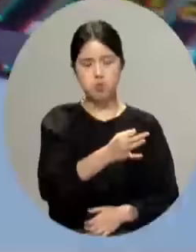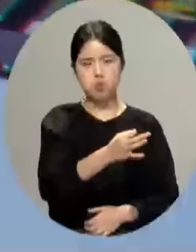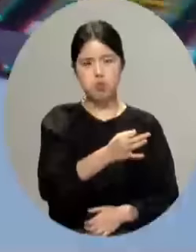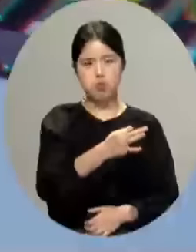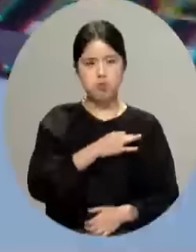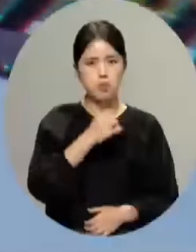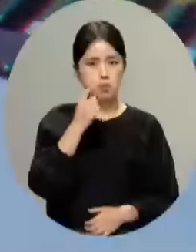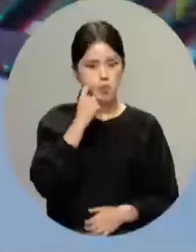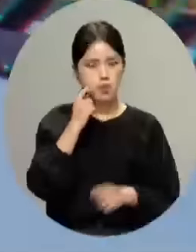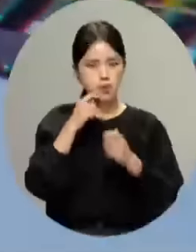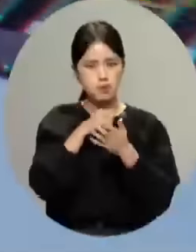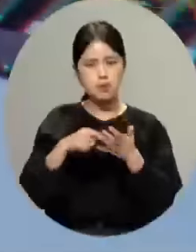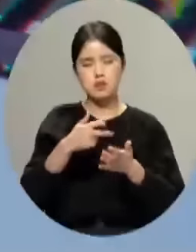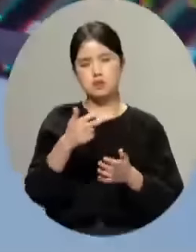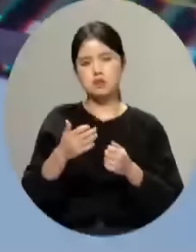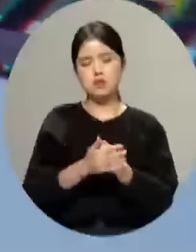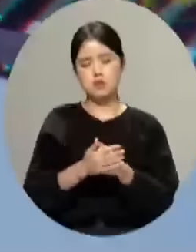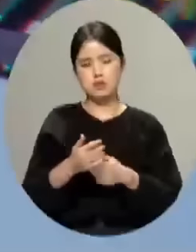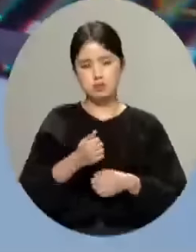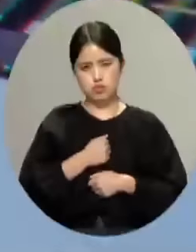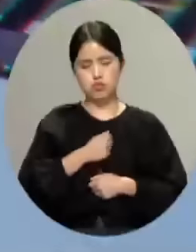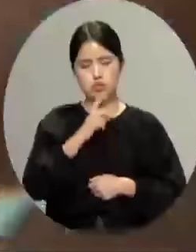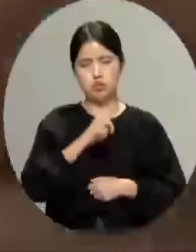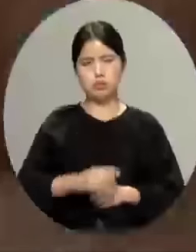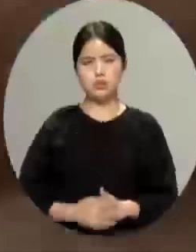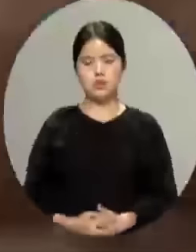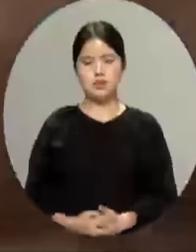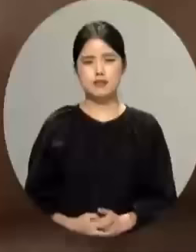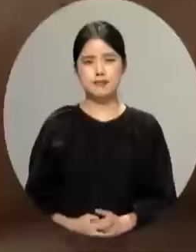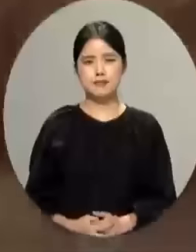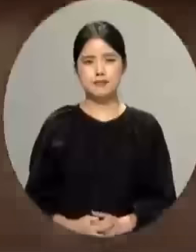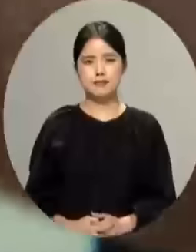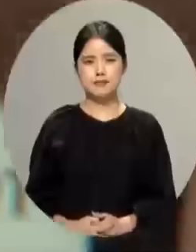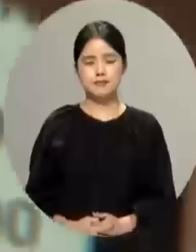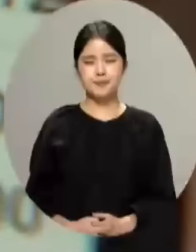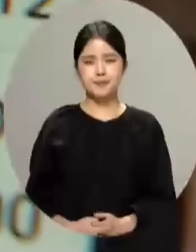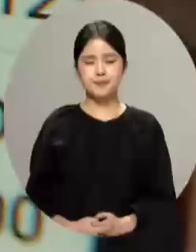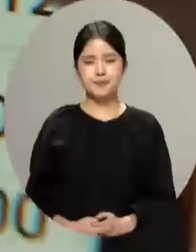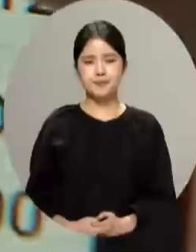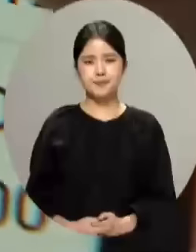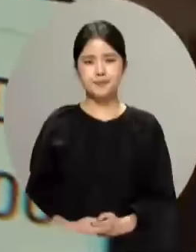급격하게 늘고 있다며 주의를 당부했습니다. MBC 뉴스 전재웅입니다.